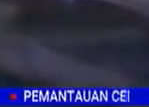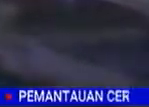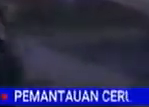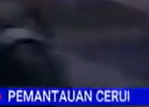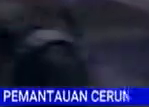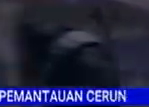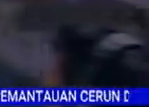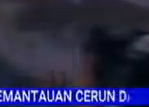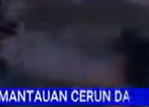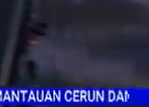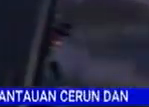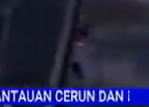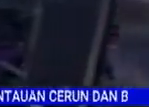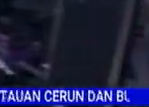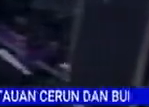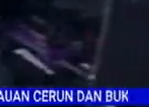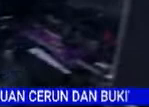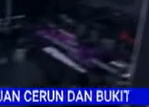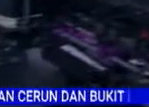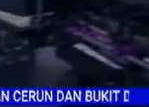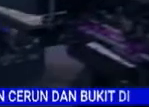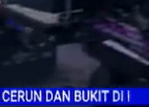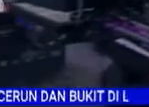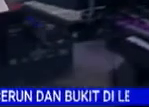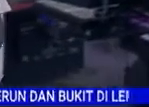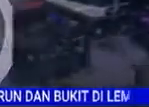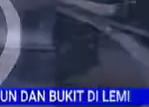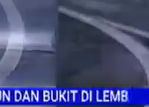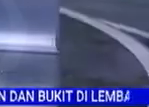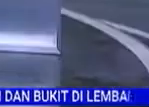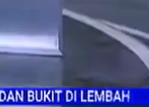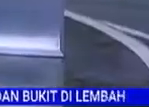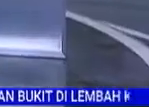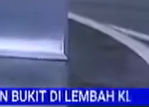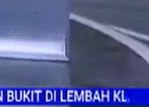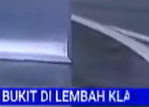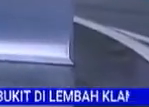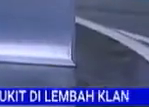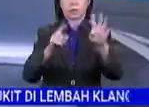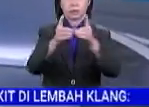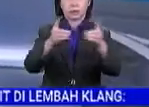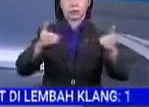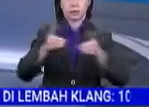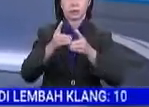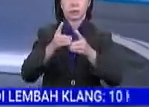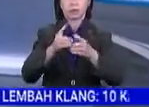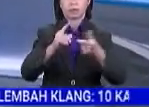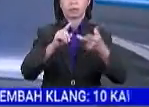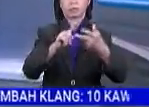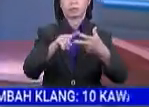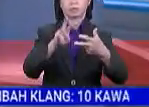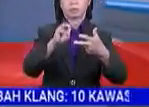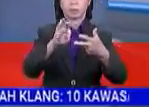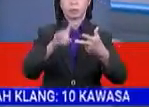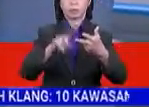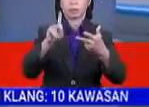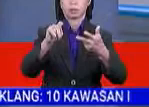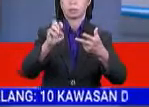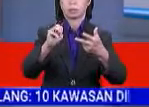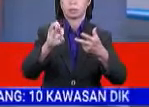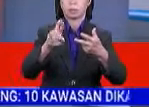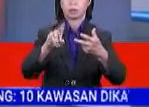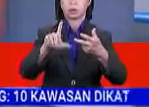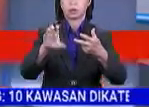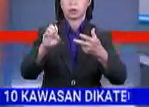status air sungai di Paras Bahaya dan Paras Amaran dikeluarkan kepada empat daerah melibatkan Bara, Maran, Temeluh dan